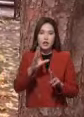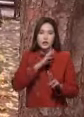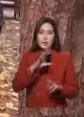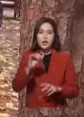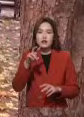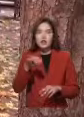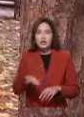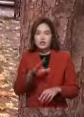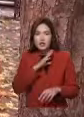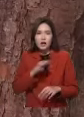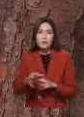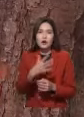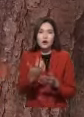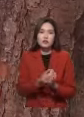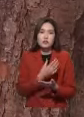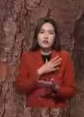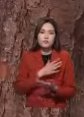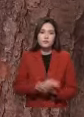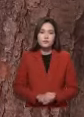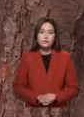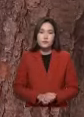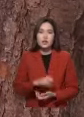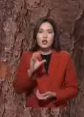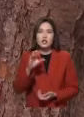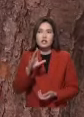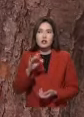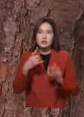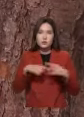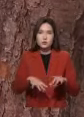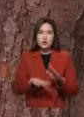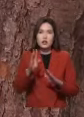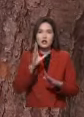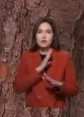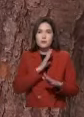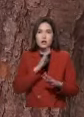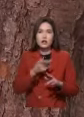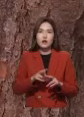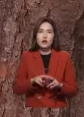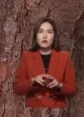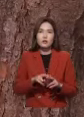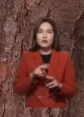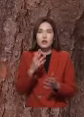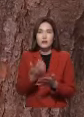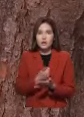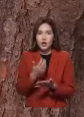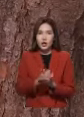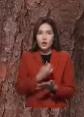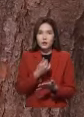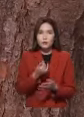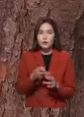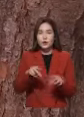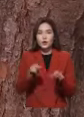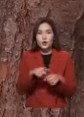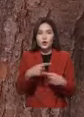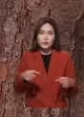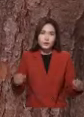жүретін жайдары жан еді дейді. Сатира үшін туған адам екен, сол өзді байқап тұрған көзім жетті. Ең бірінші оқыған